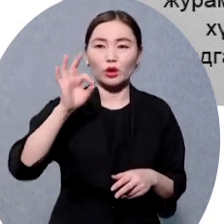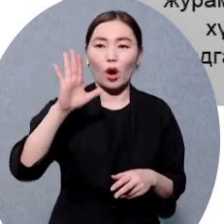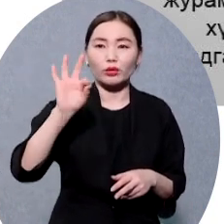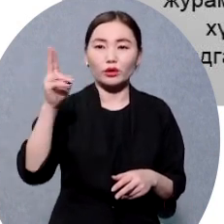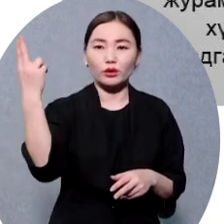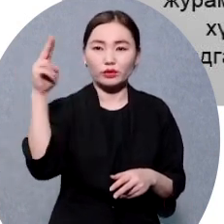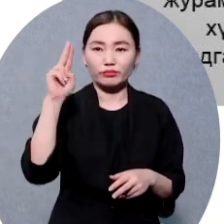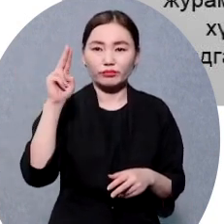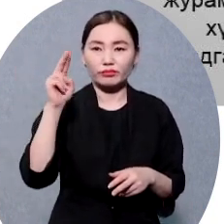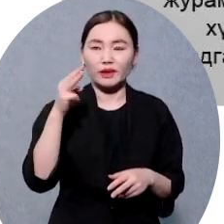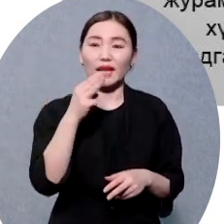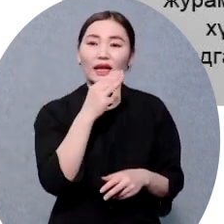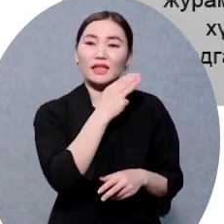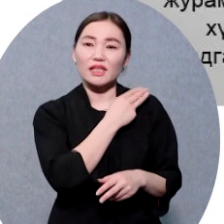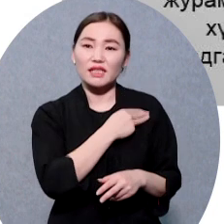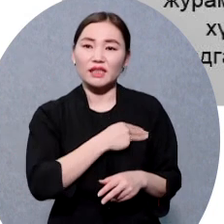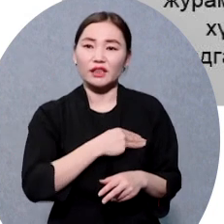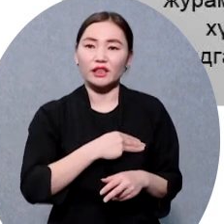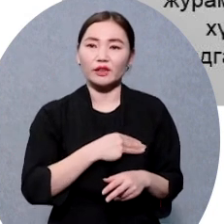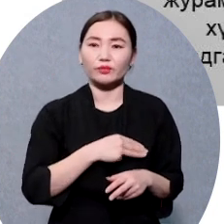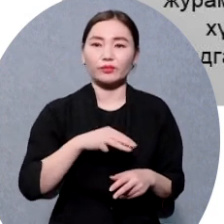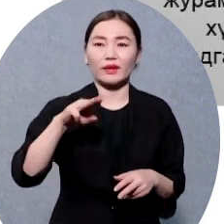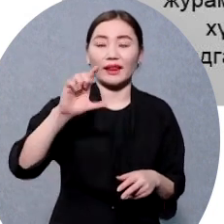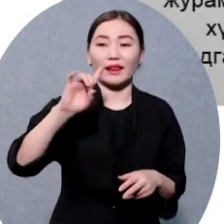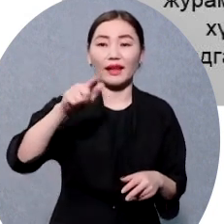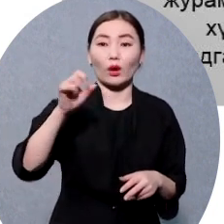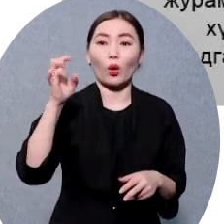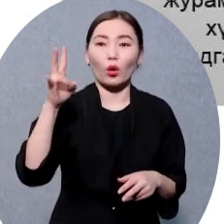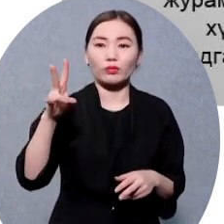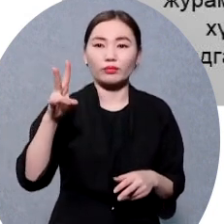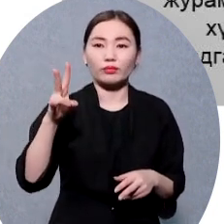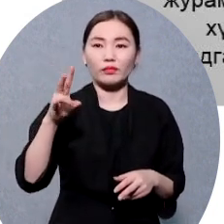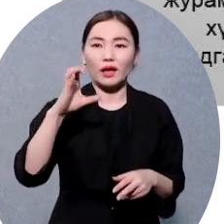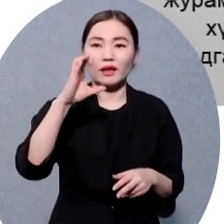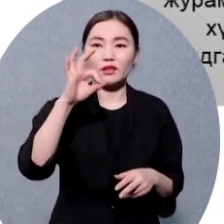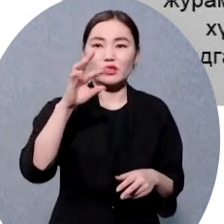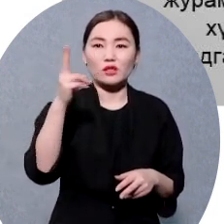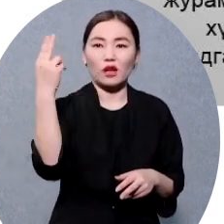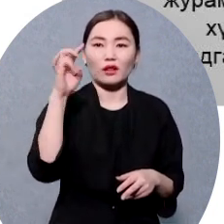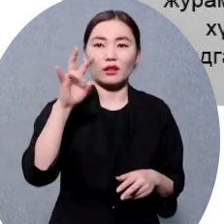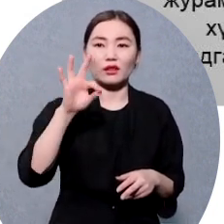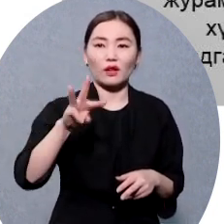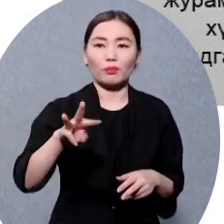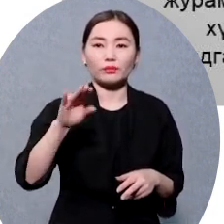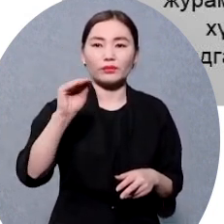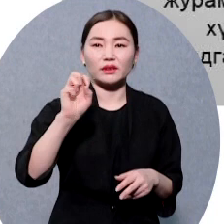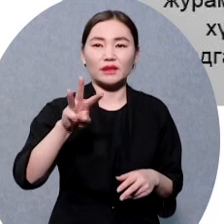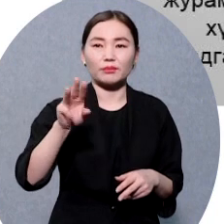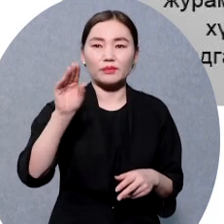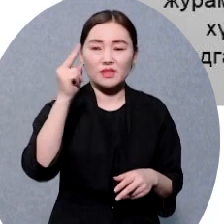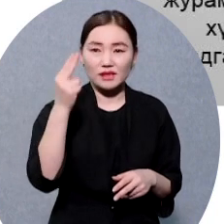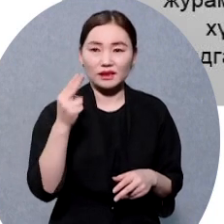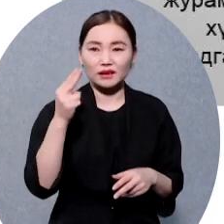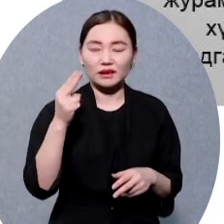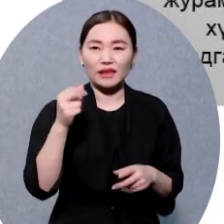онд төвдийн одоо шашны тэргүүн Содном жамцыг уриад за ингээд шашны тэргүүн гэж өргөмжлөөд далай лам хэмээх